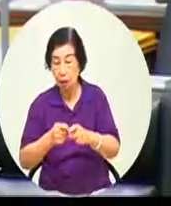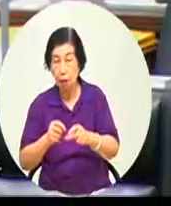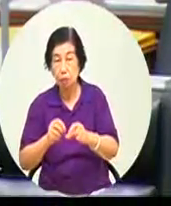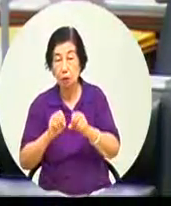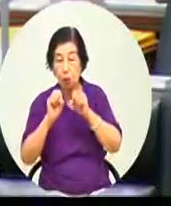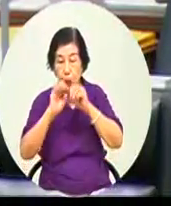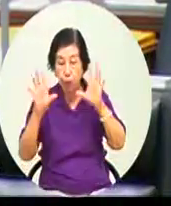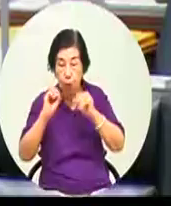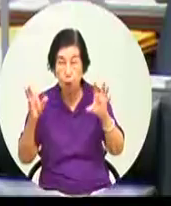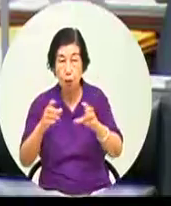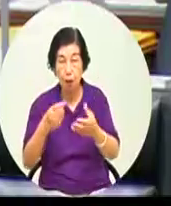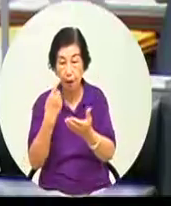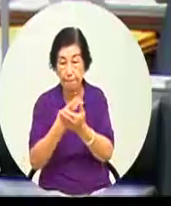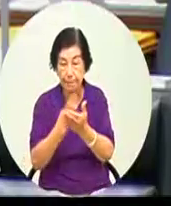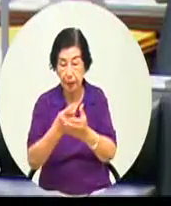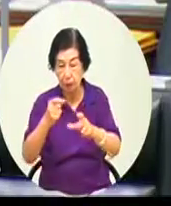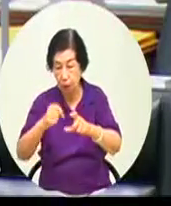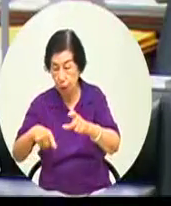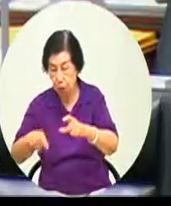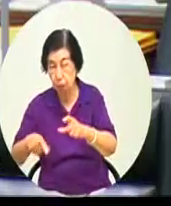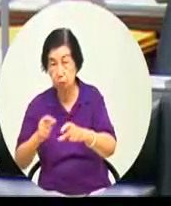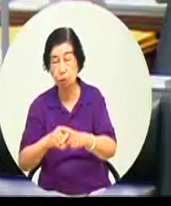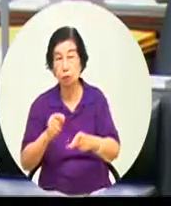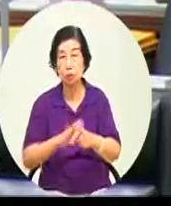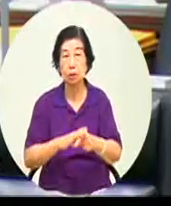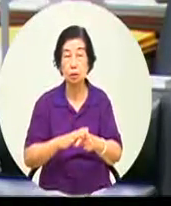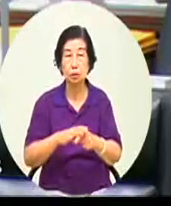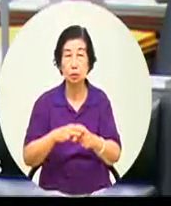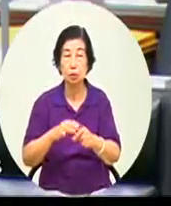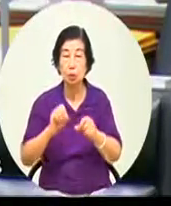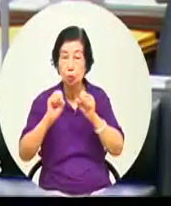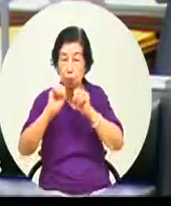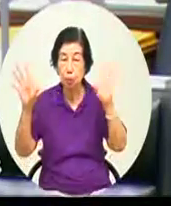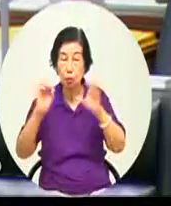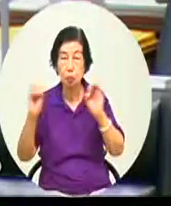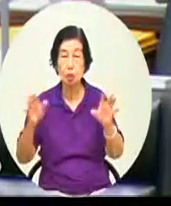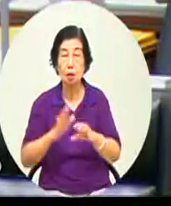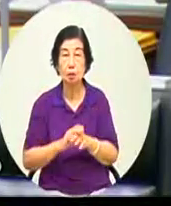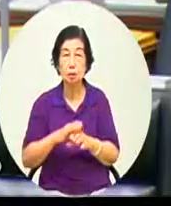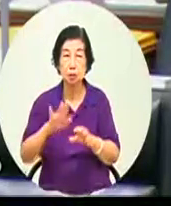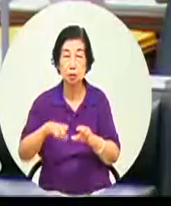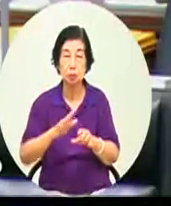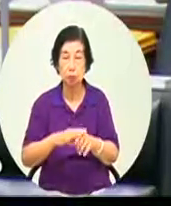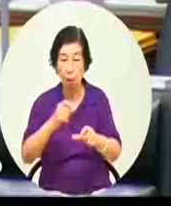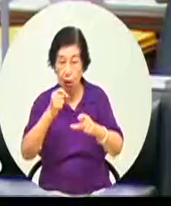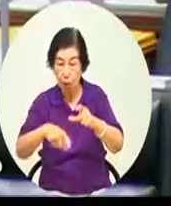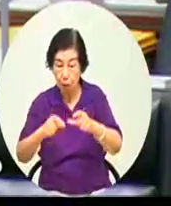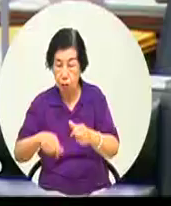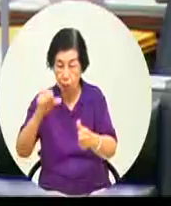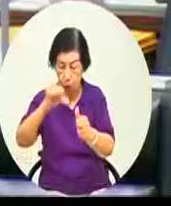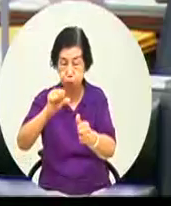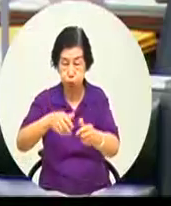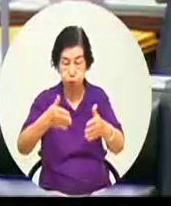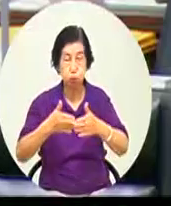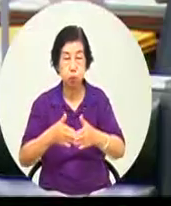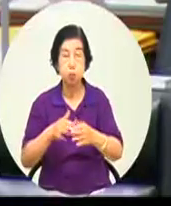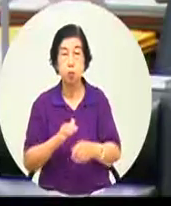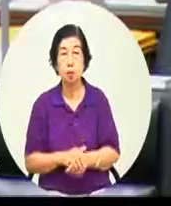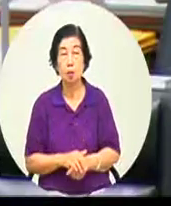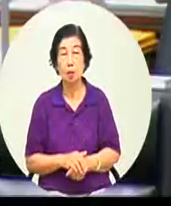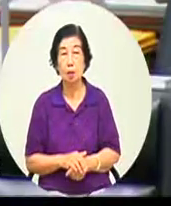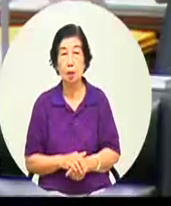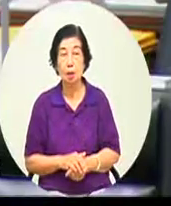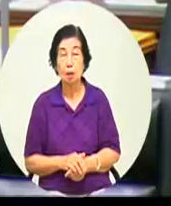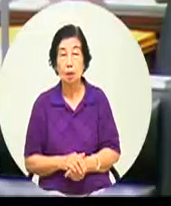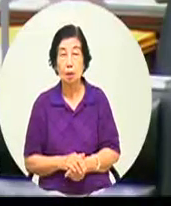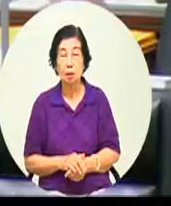话，是不是配合其他的相关的单位去做这一家公司的惩罚？ 是。 那甚至是可能在他的这个使用的